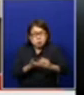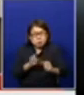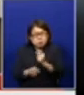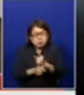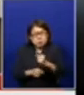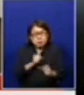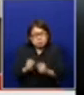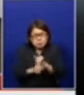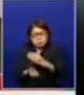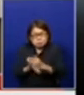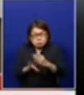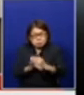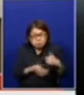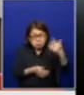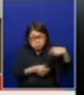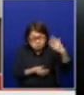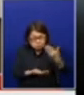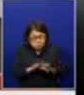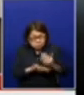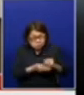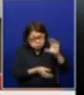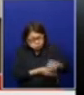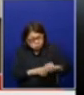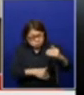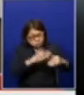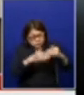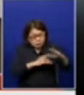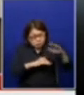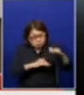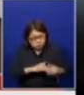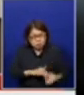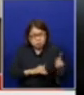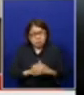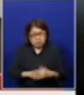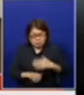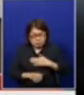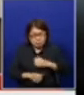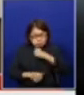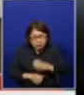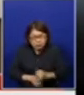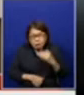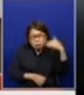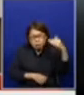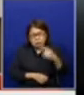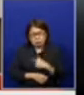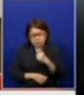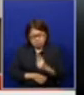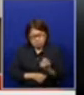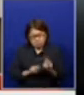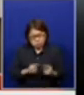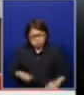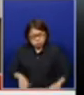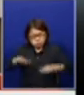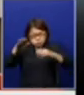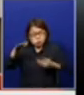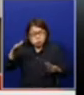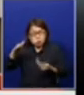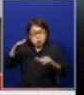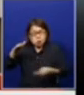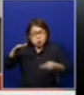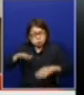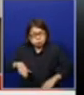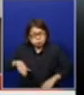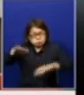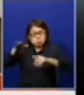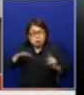ม่กี่ผืนผ้าแล้วหรอกครับท่านประธานแต่ลูกหลานของเราในอนาคตจะต้องสู้กับต่างประเทศ